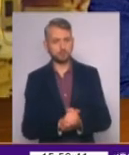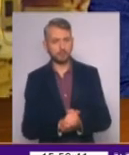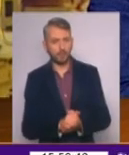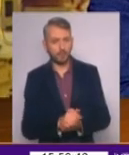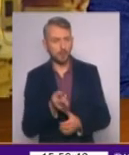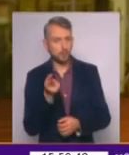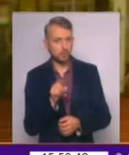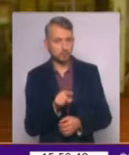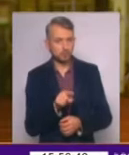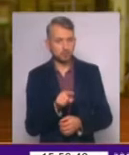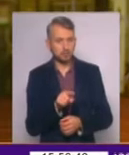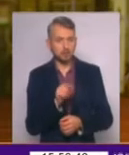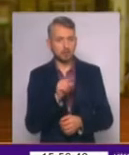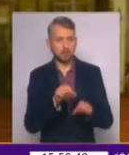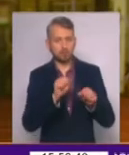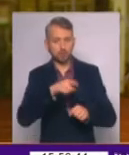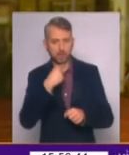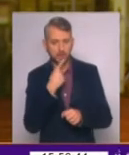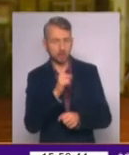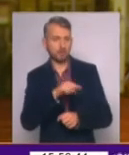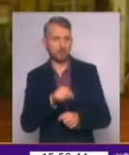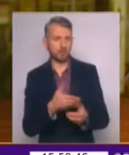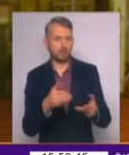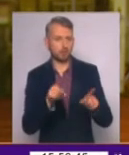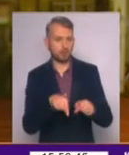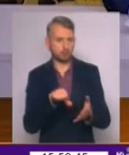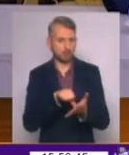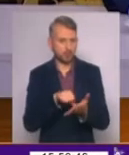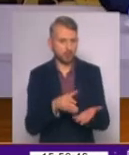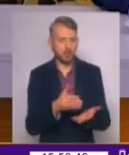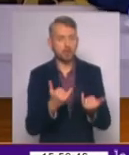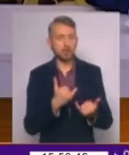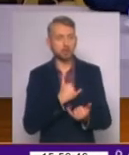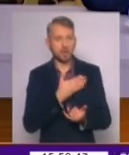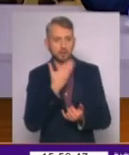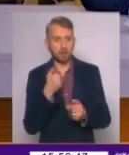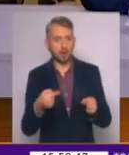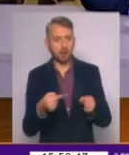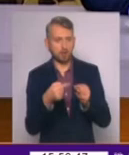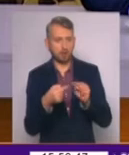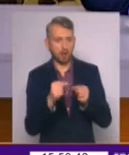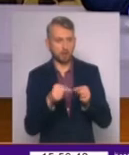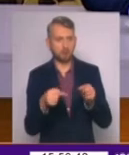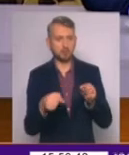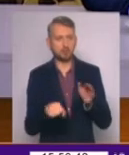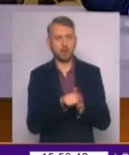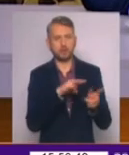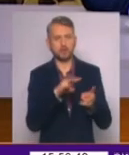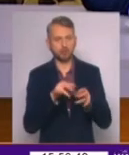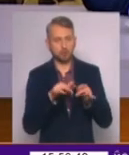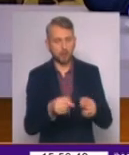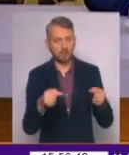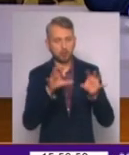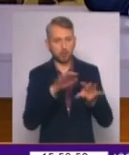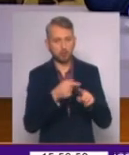Тому там можна казати, що вони якось також причетні. Ну, сьогодні в нас вже нема антитерористичної операції. Згідно закону, це вже